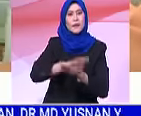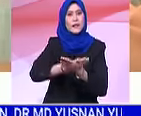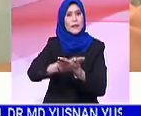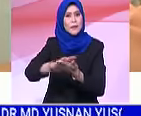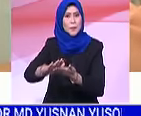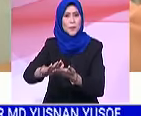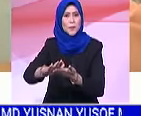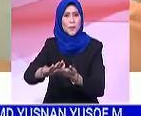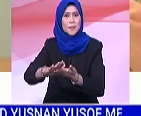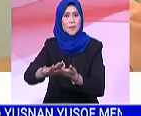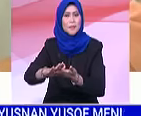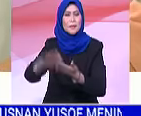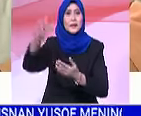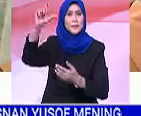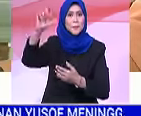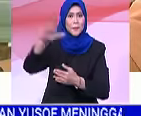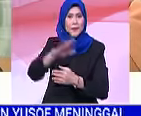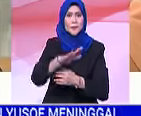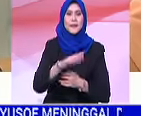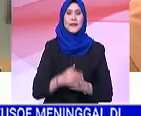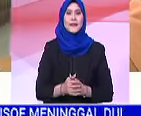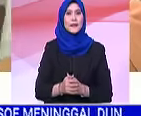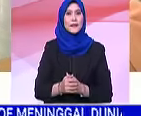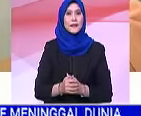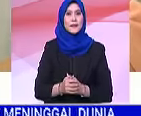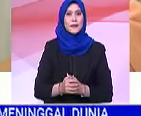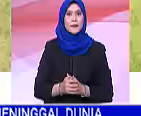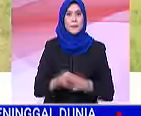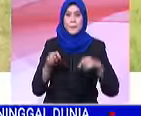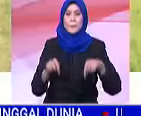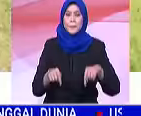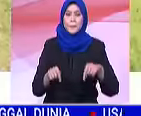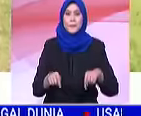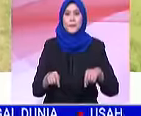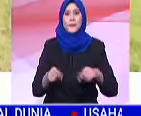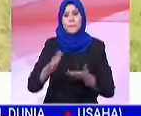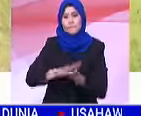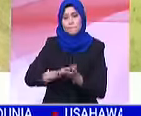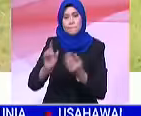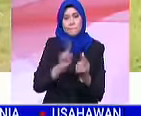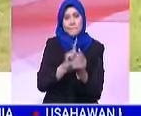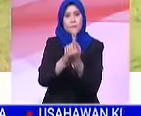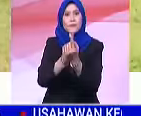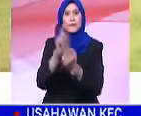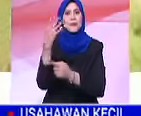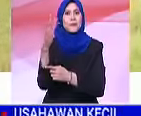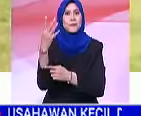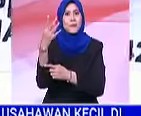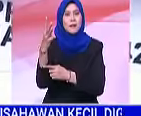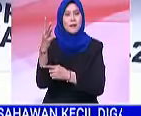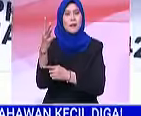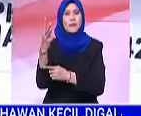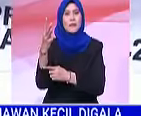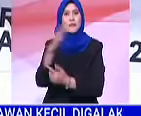sucinya Ramadan ini. Ya. Dan kali ini kita menyantuni 14